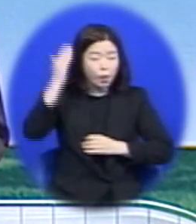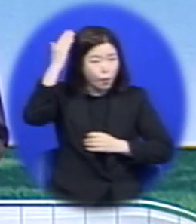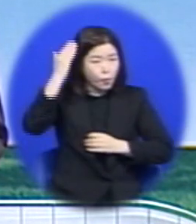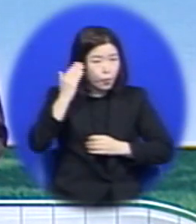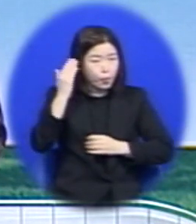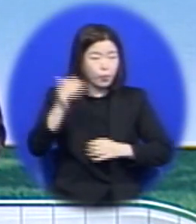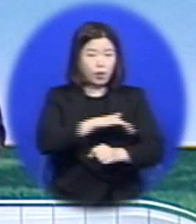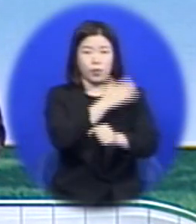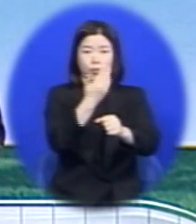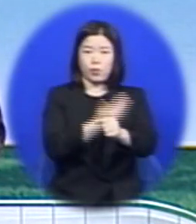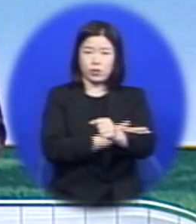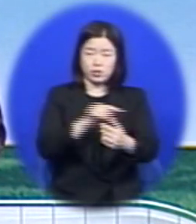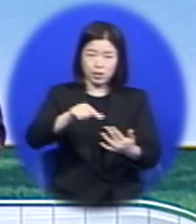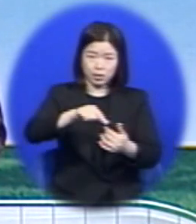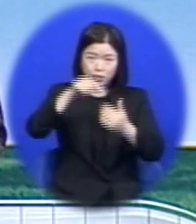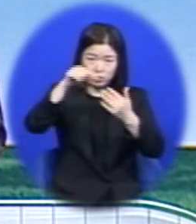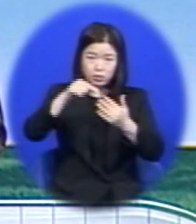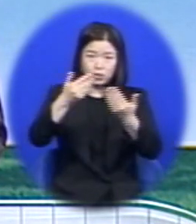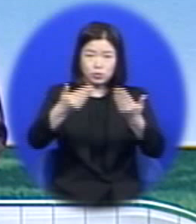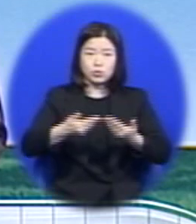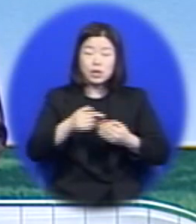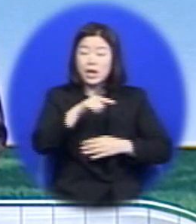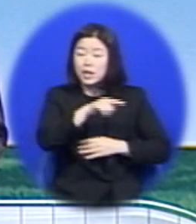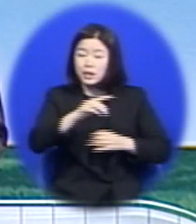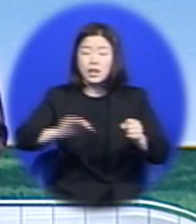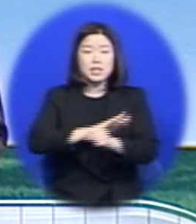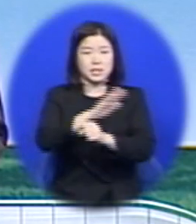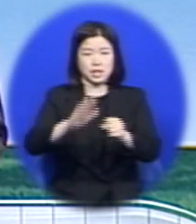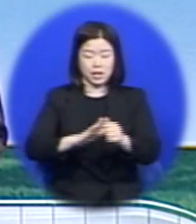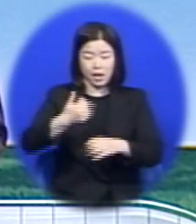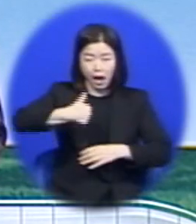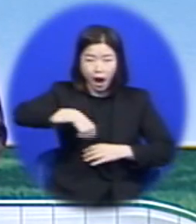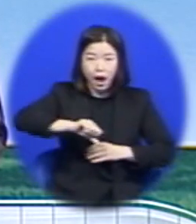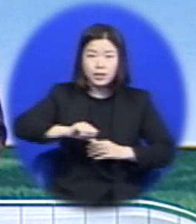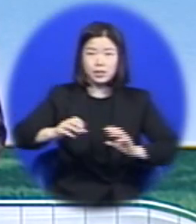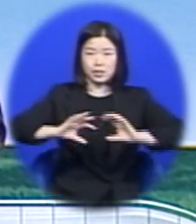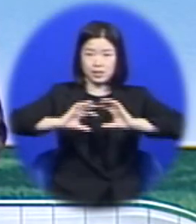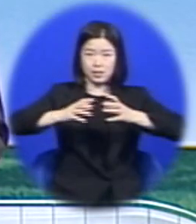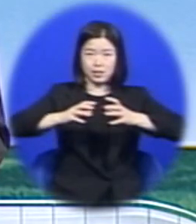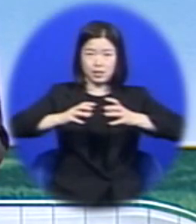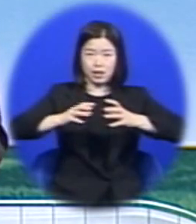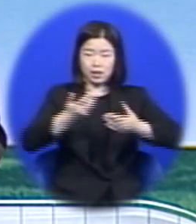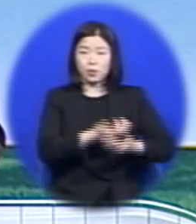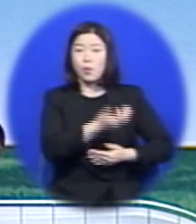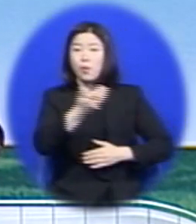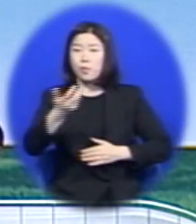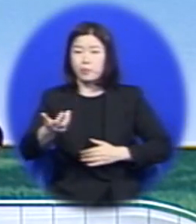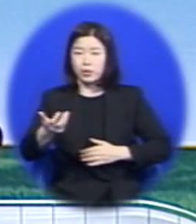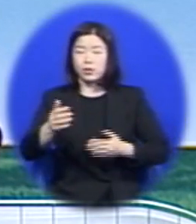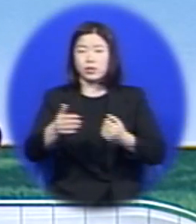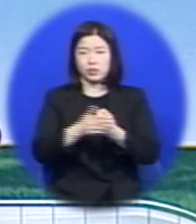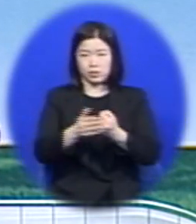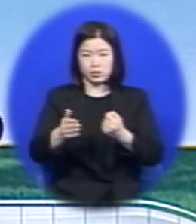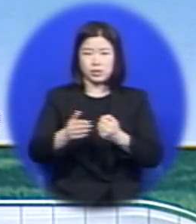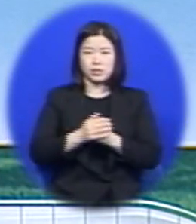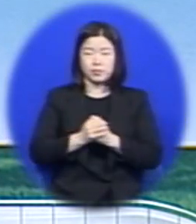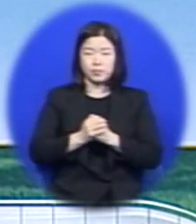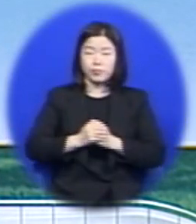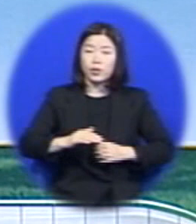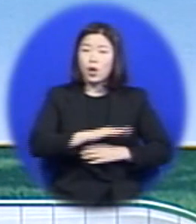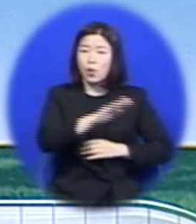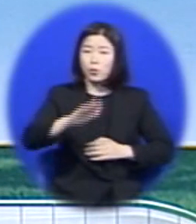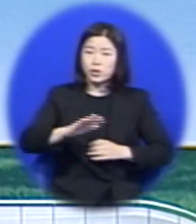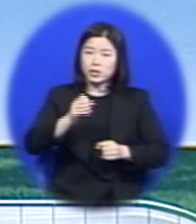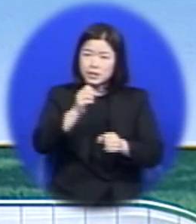권세에서 건져내사 그의 사랑의 아들의 나라로 옮기셨으니 우리는